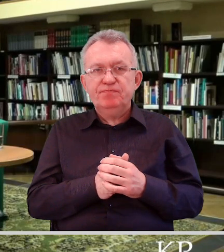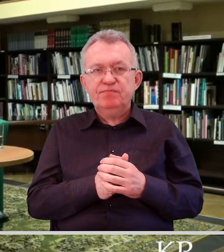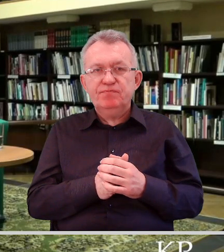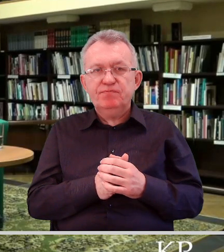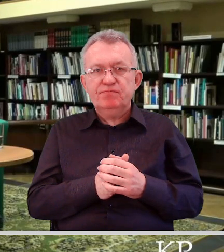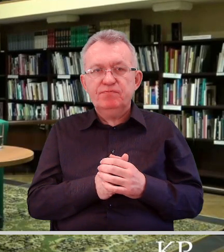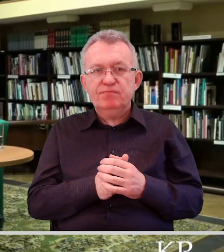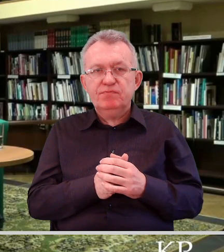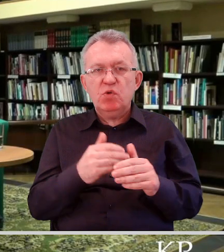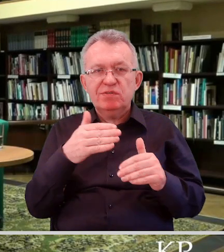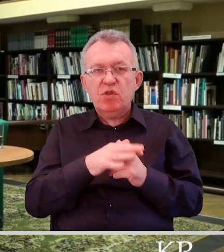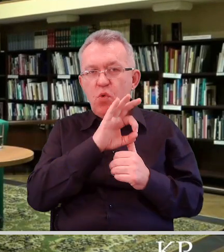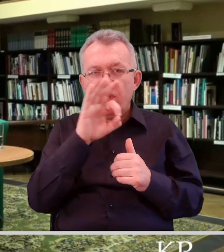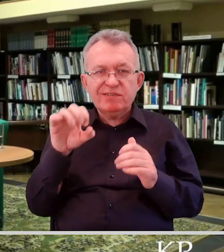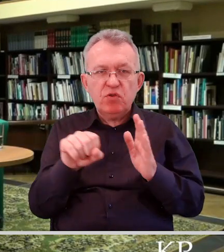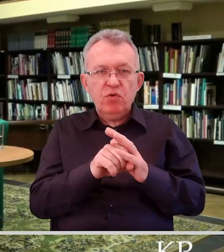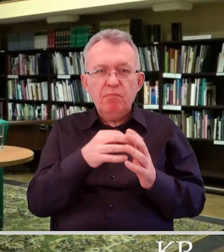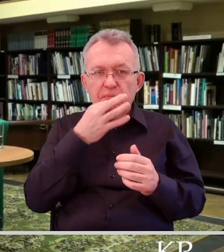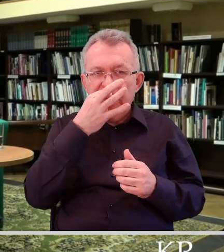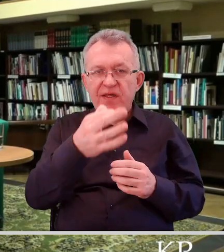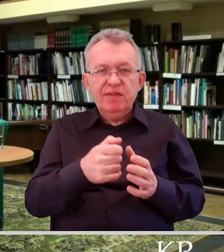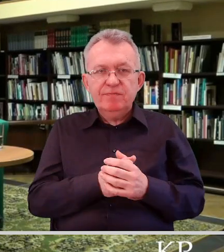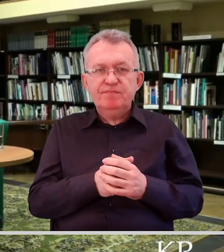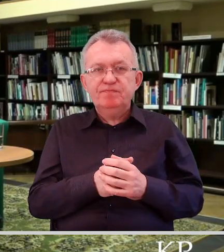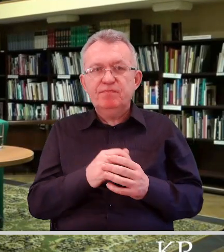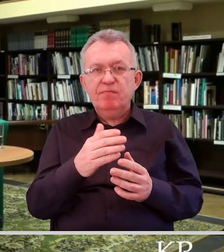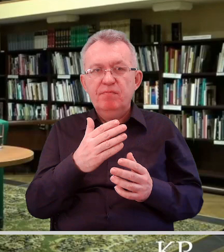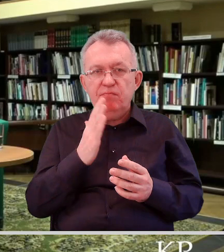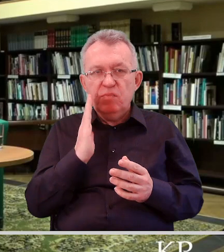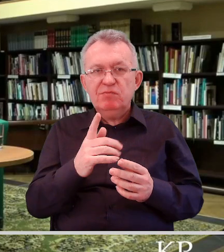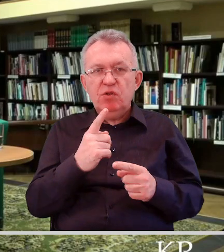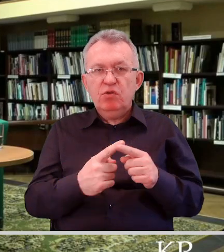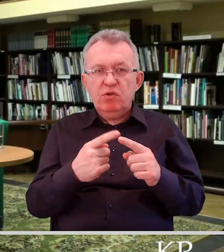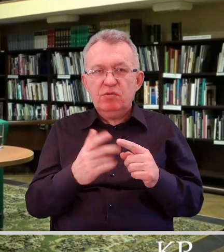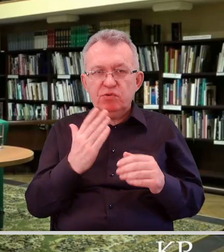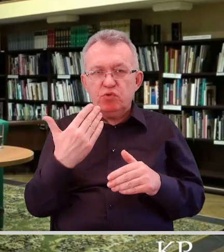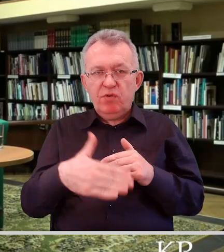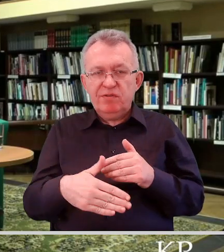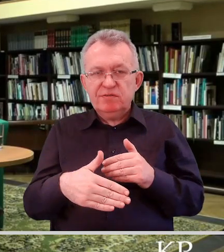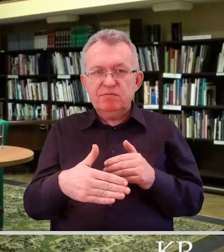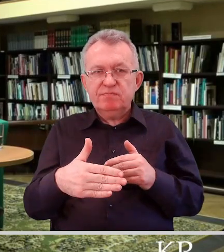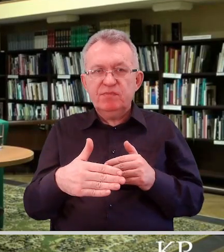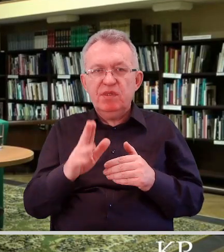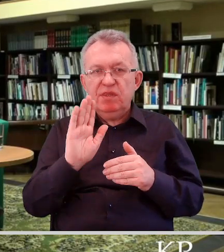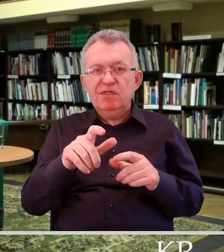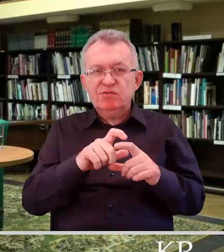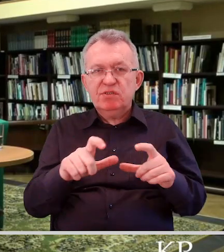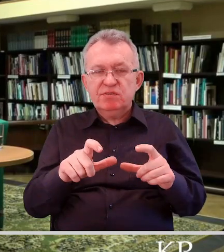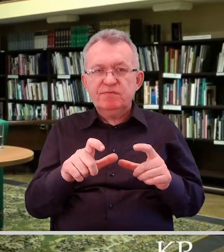Państwa, ostatnia okazja do zadania pytania, bo pomału będziemy zmierzać do końca, jeszcze dając czas